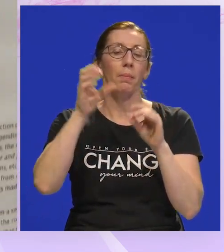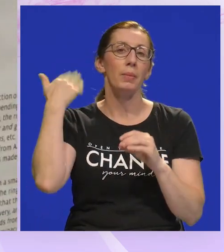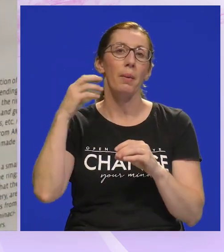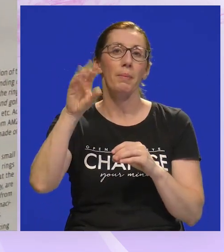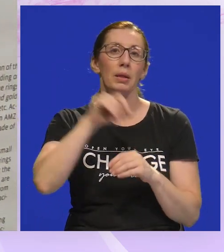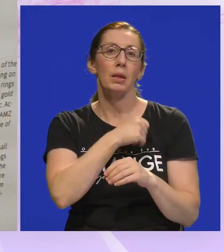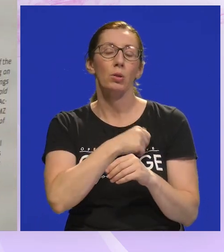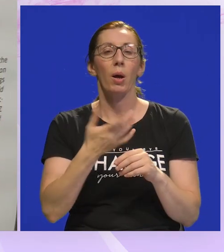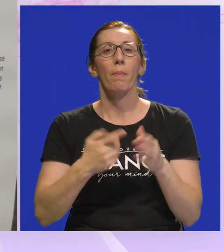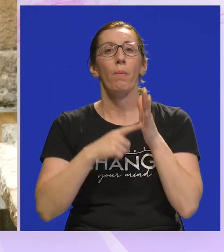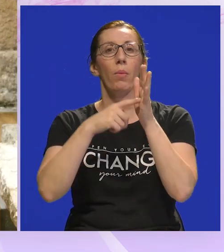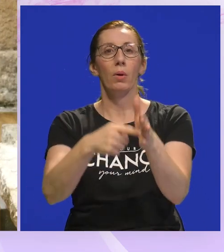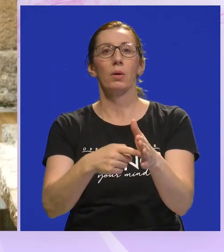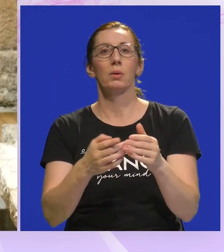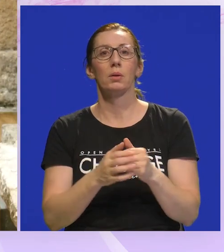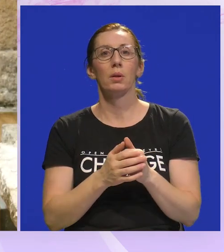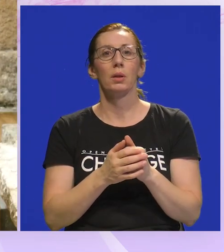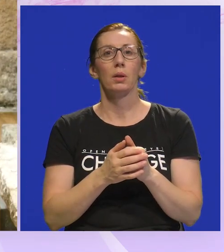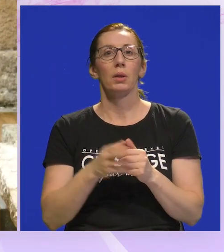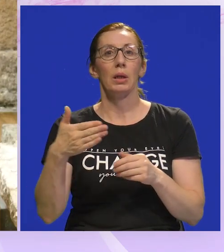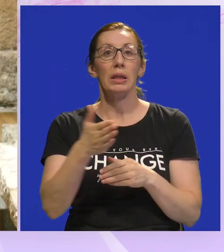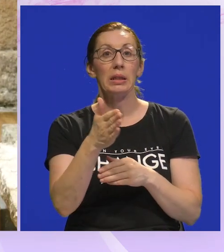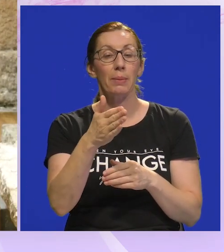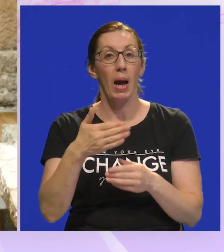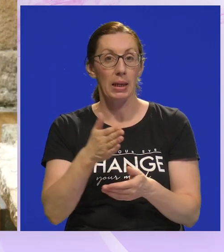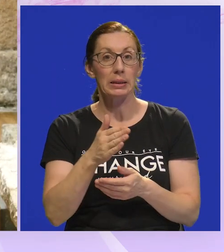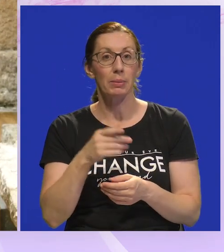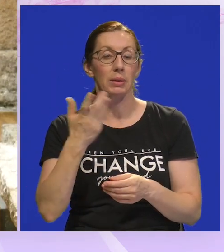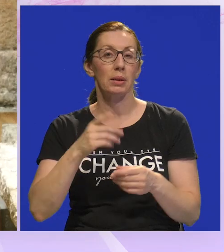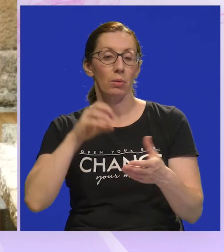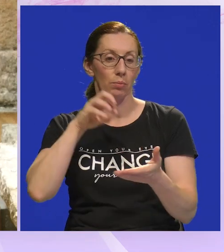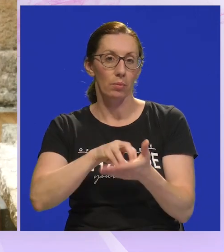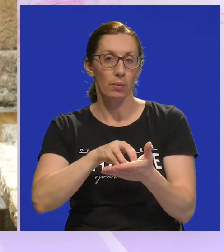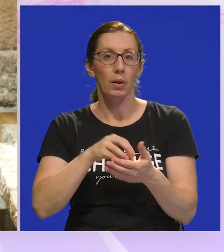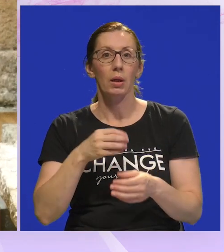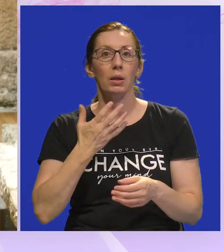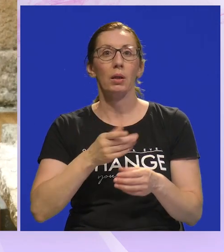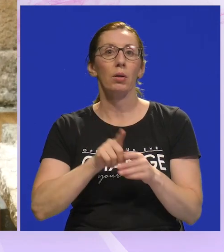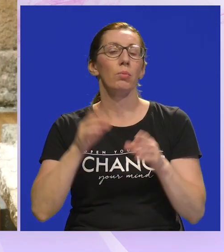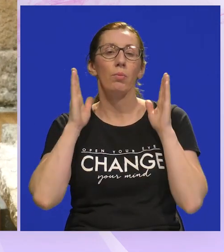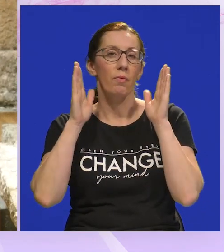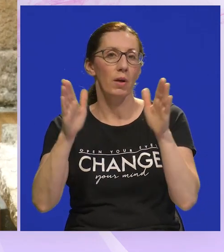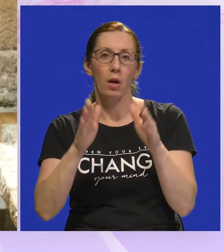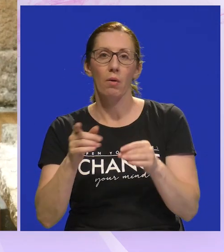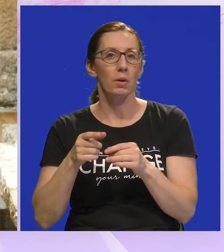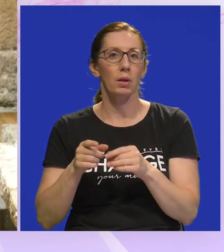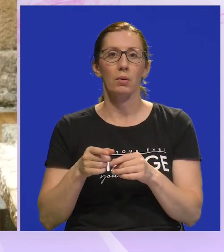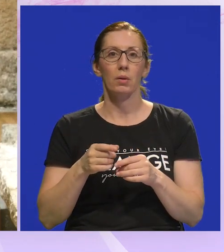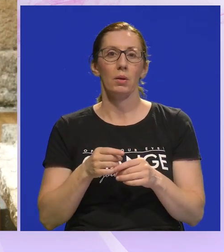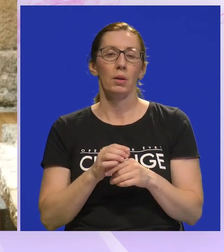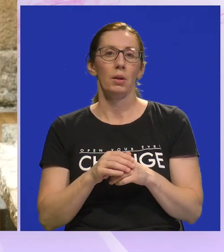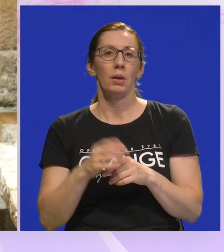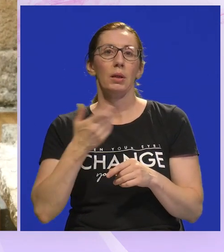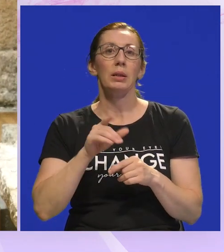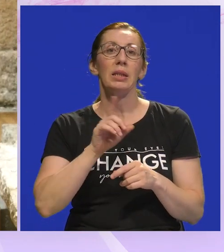godina, prikazuje i ribu na sebi, što je simbol, može biti simbol kršćanstva, makar ja mislim da kod